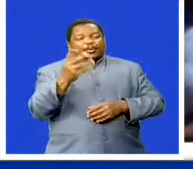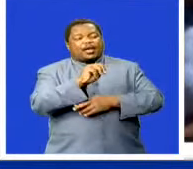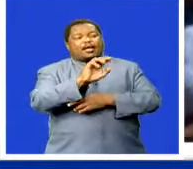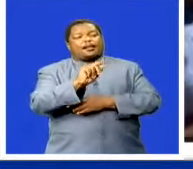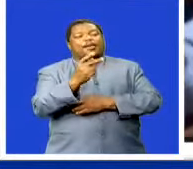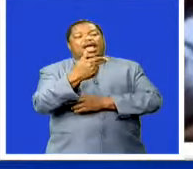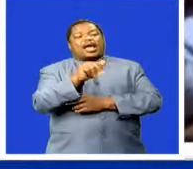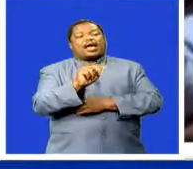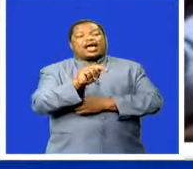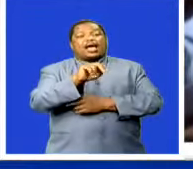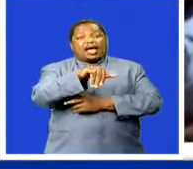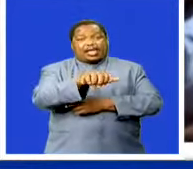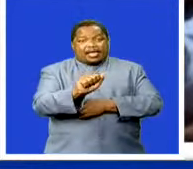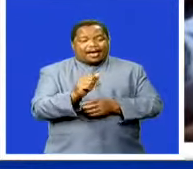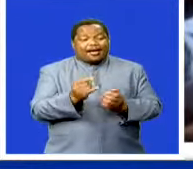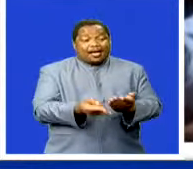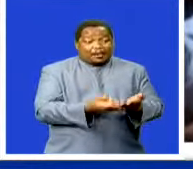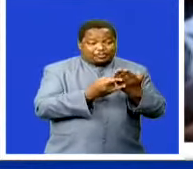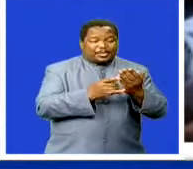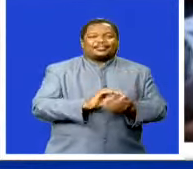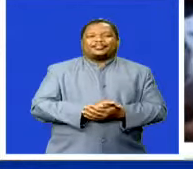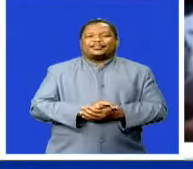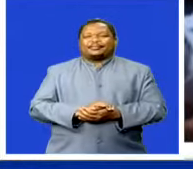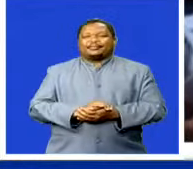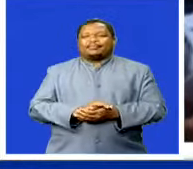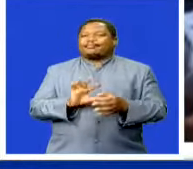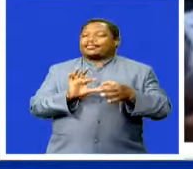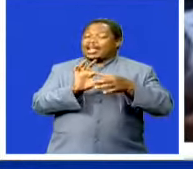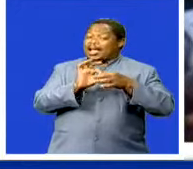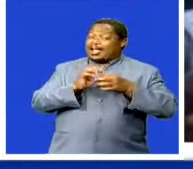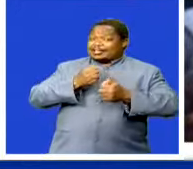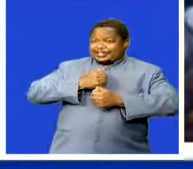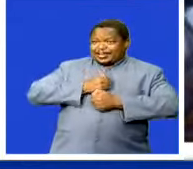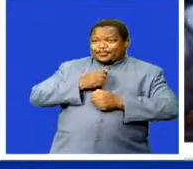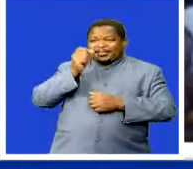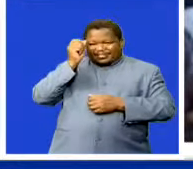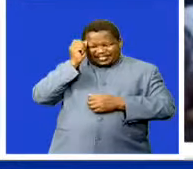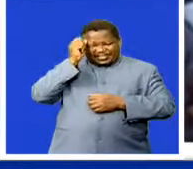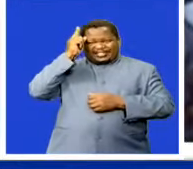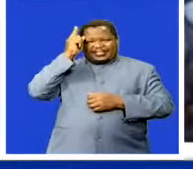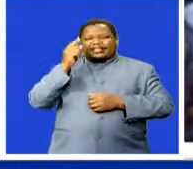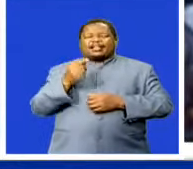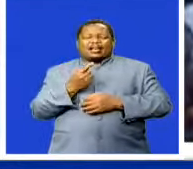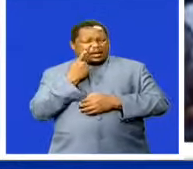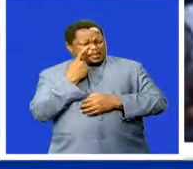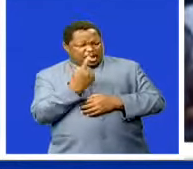Si inhlangano ya Sicalisa Foundation sibone kutsi awu gogo